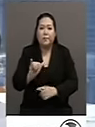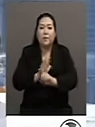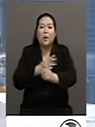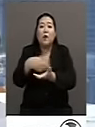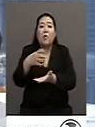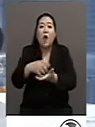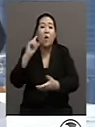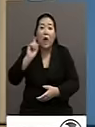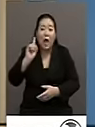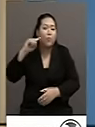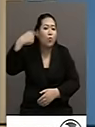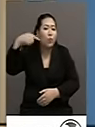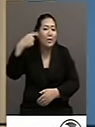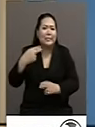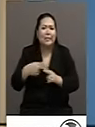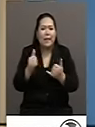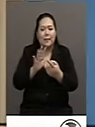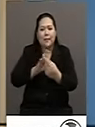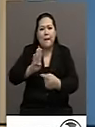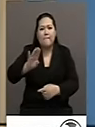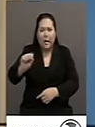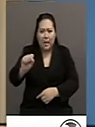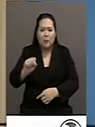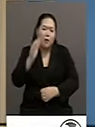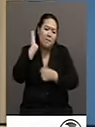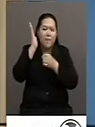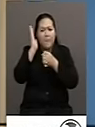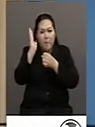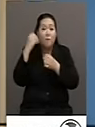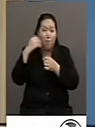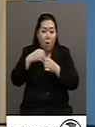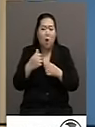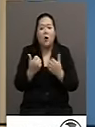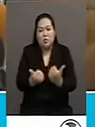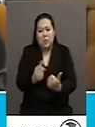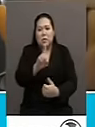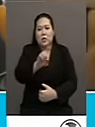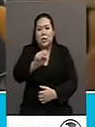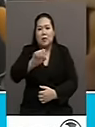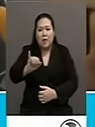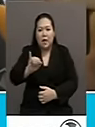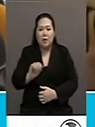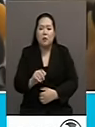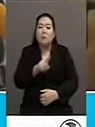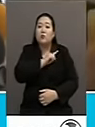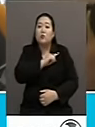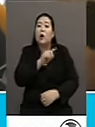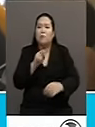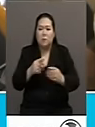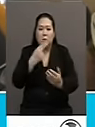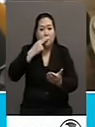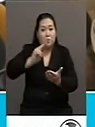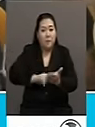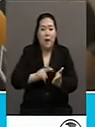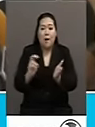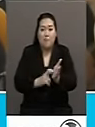ใจคุณเบสอรพิมพ์รักษาผลครับพูดถึงกรณีที่ DSI ก็คือกรมสอบสวนคดีพิเศษออกหนังสือรับร